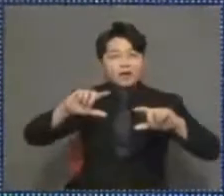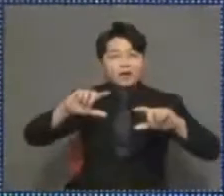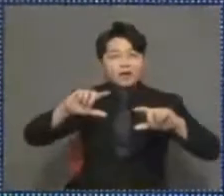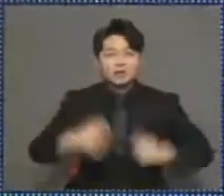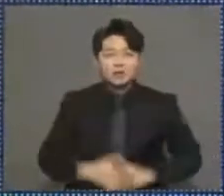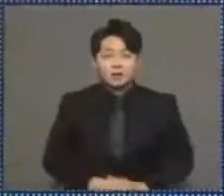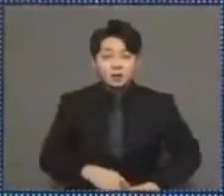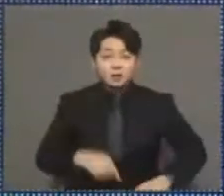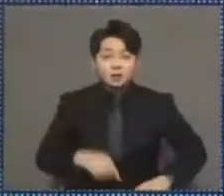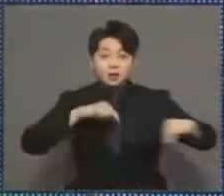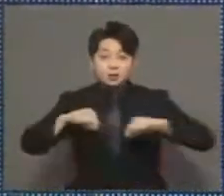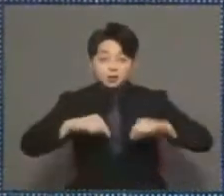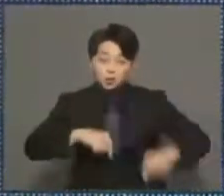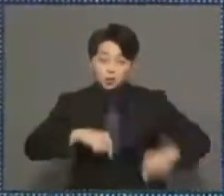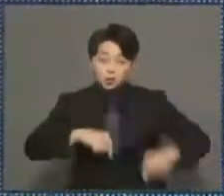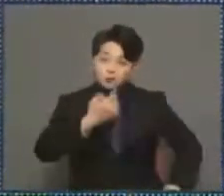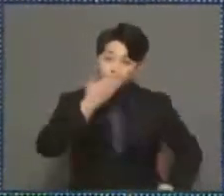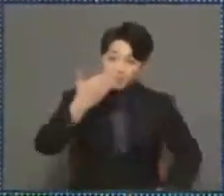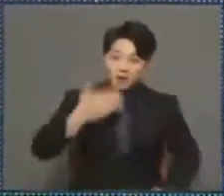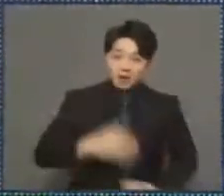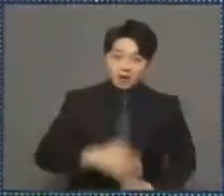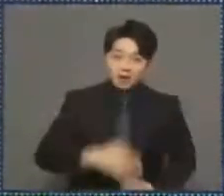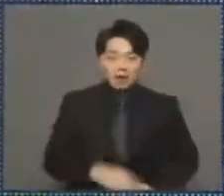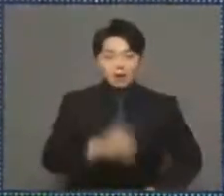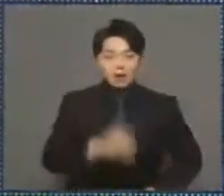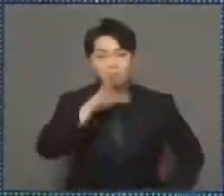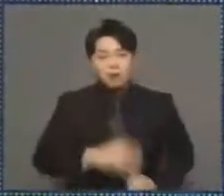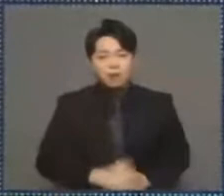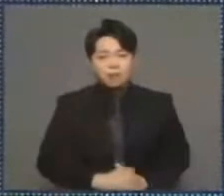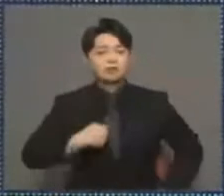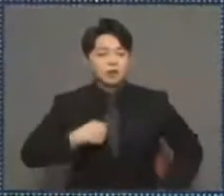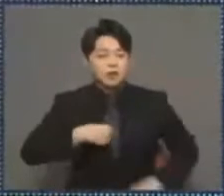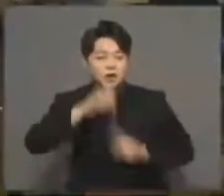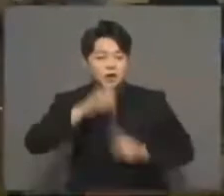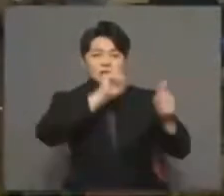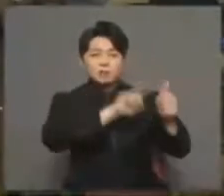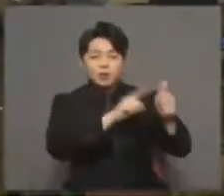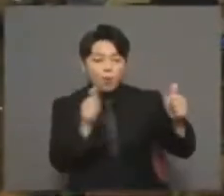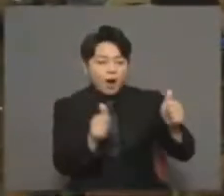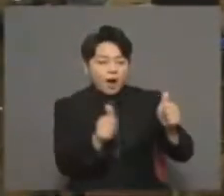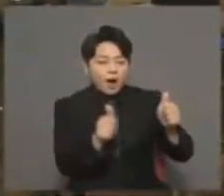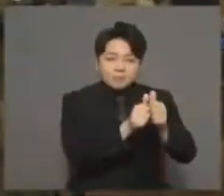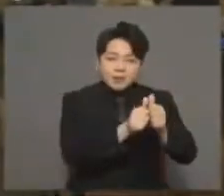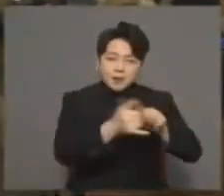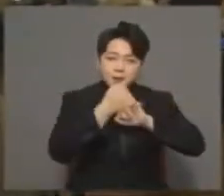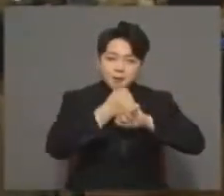합니까? 저 박찬대가 반드시 이재명과 함께 하겠습니다.